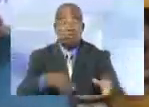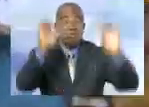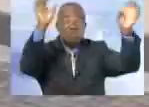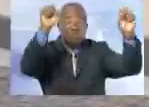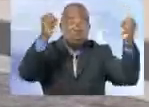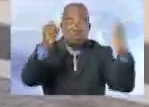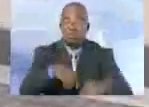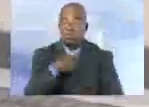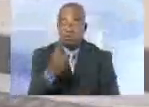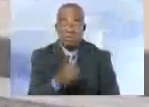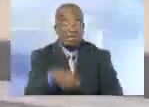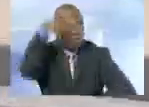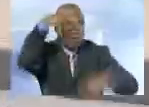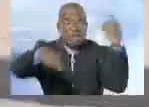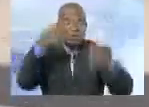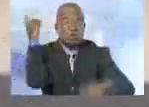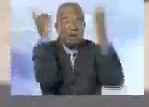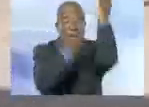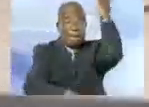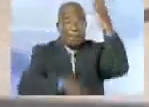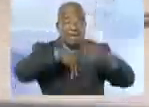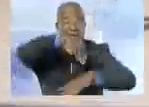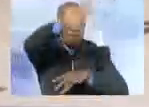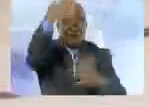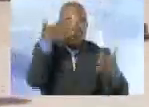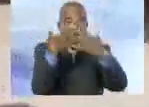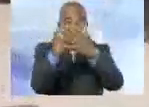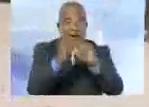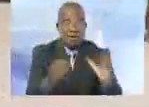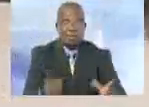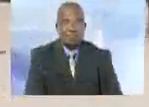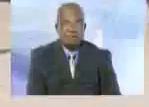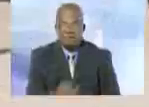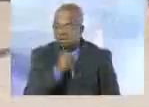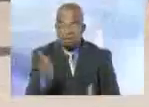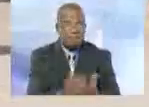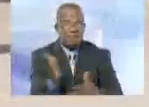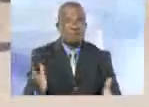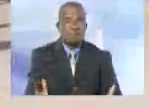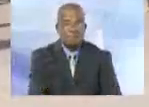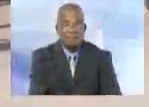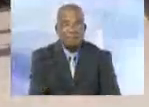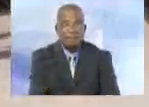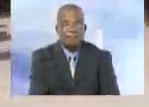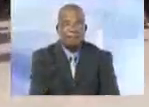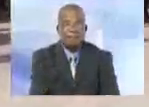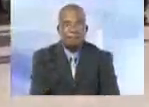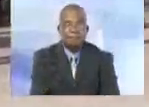a provoqué une telle émotion dans le pays que certains officiels ont rejoint les manifestants.